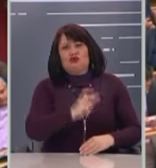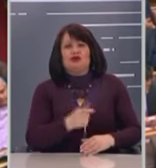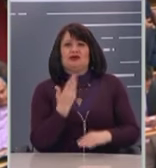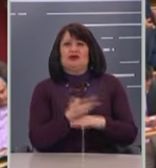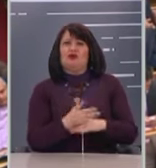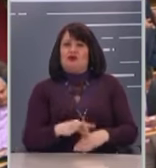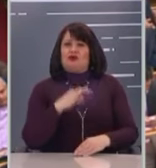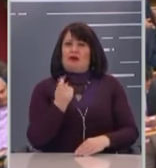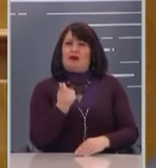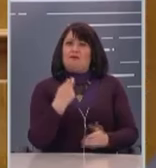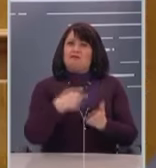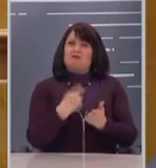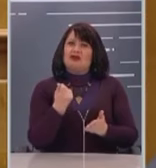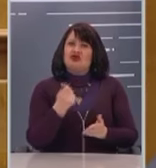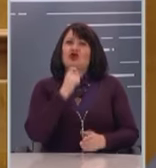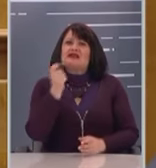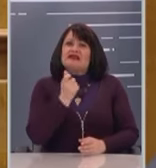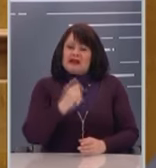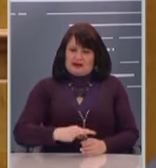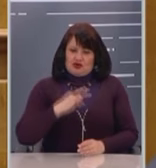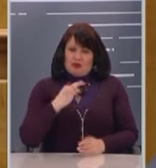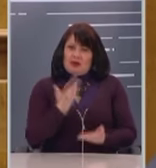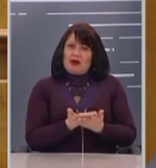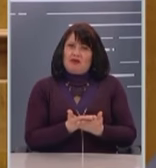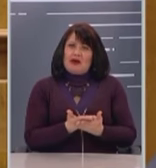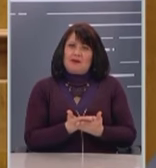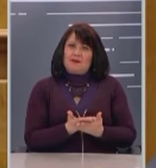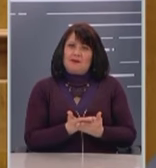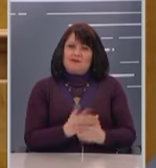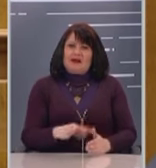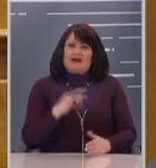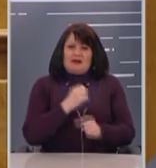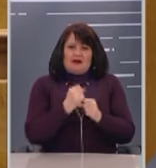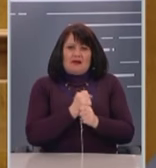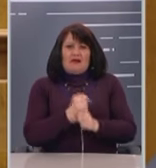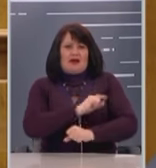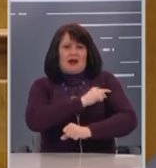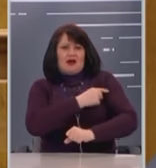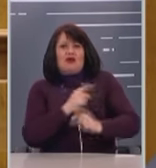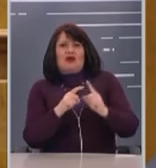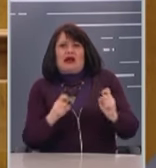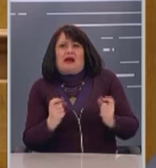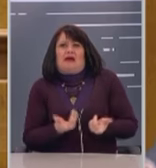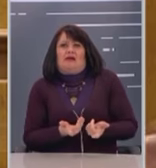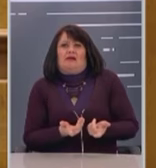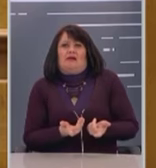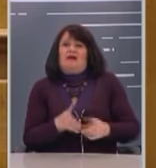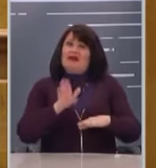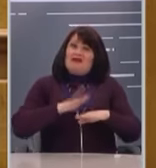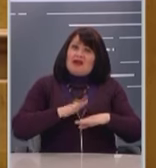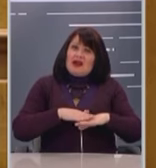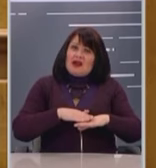μισθό, αξιοπρεπή σύνταξη και αξιοπρεπή ιατροφαρμακευτική περίθαλψη. Ή έστω ότι φταίει